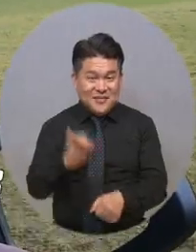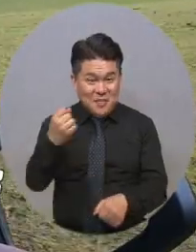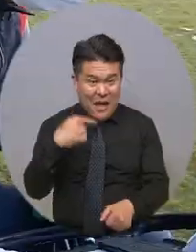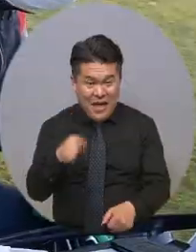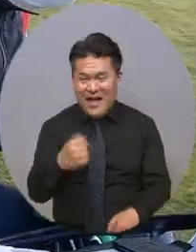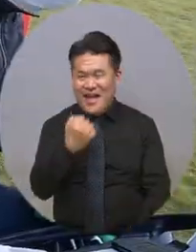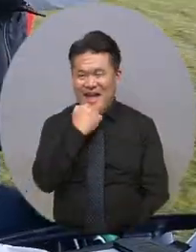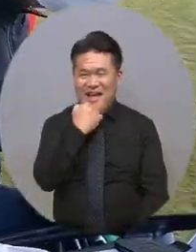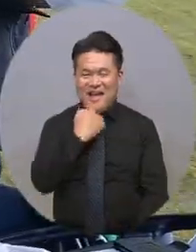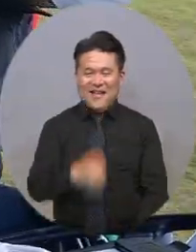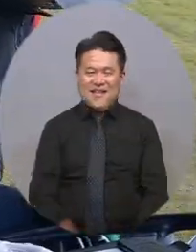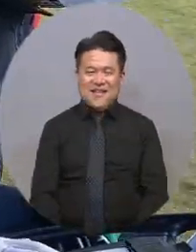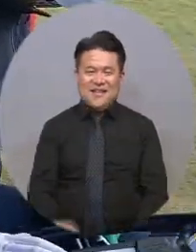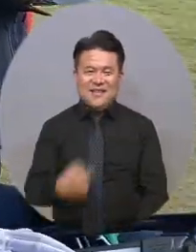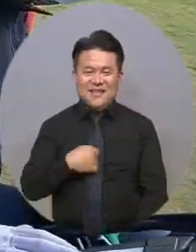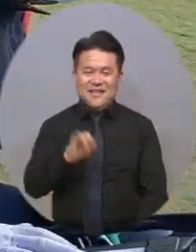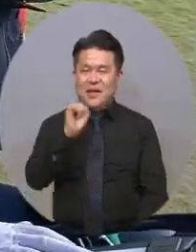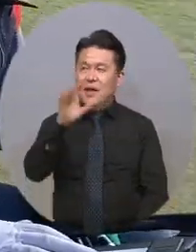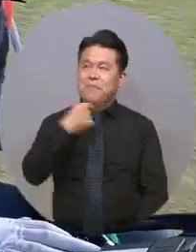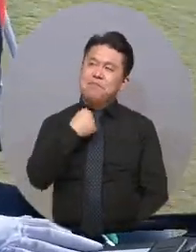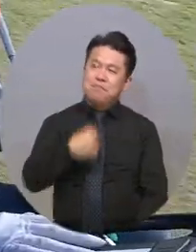대박. 나도 누나라 부를래.